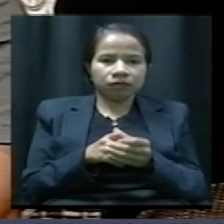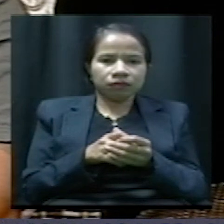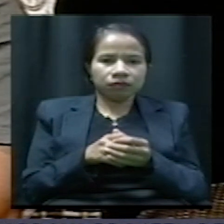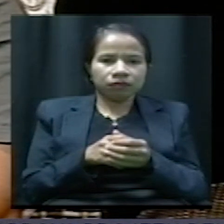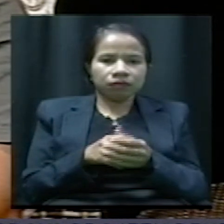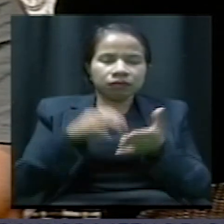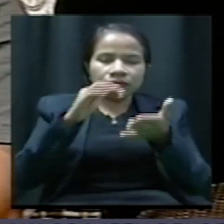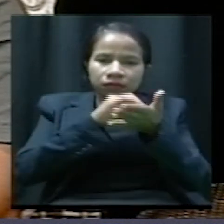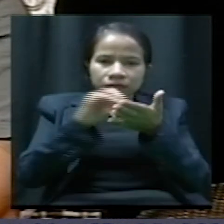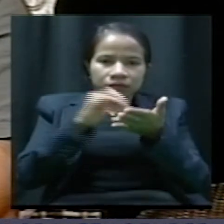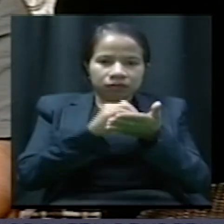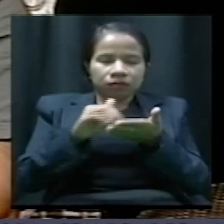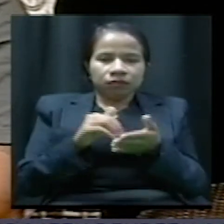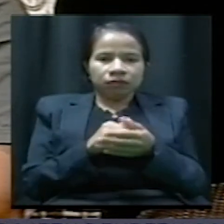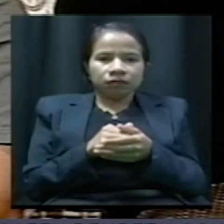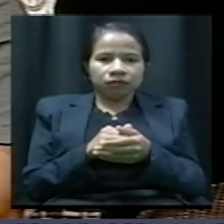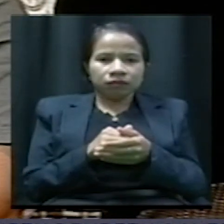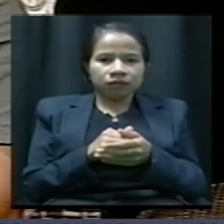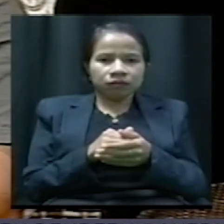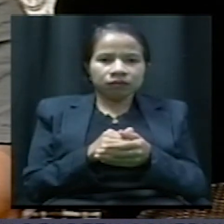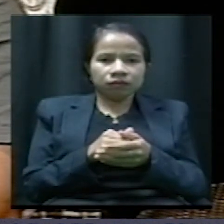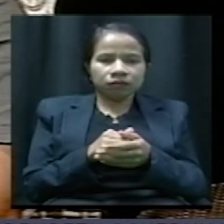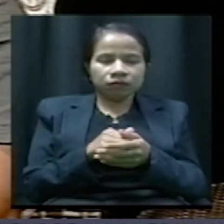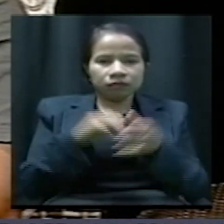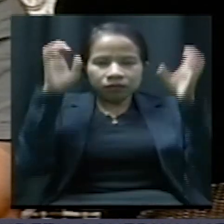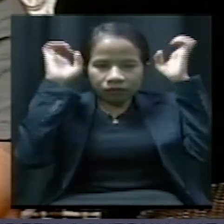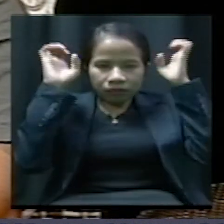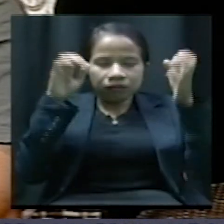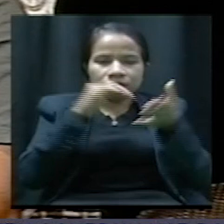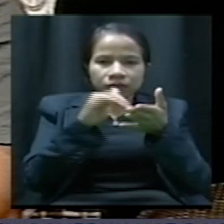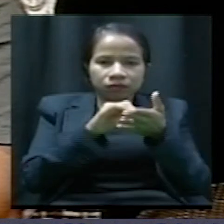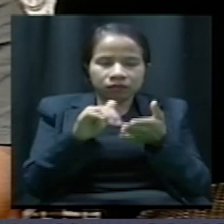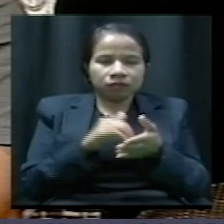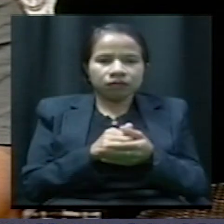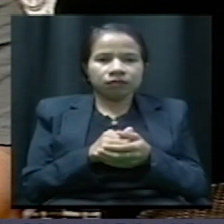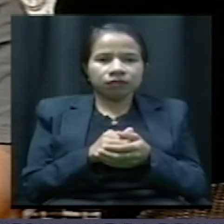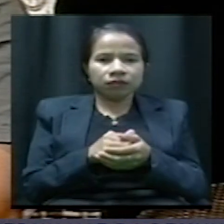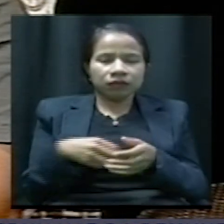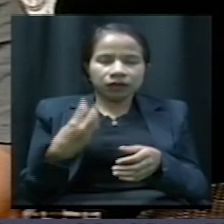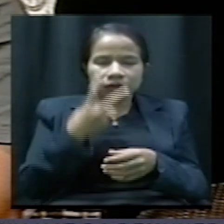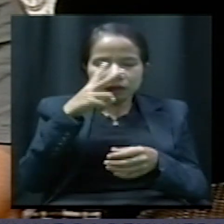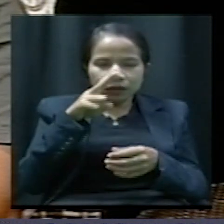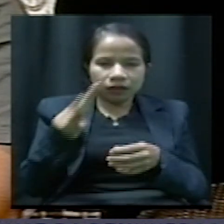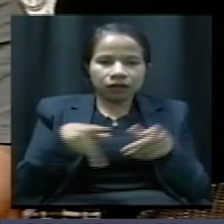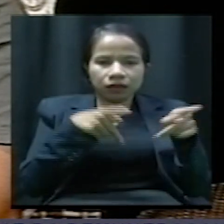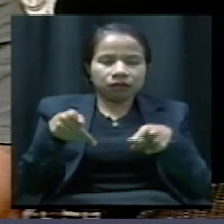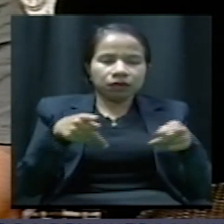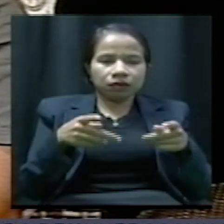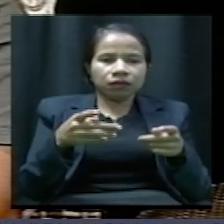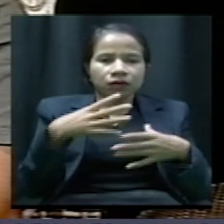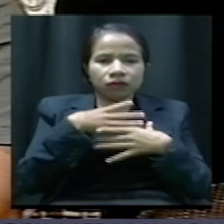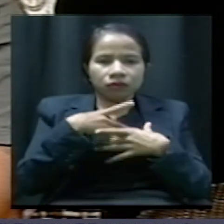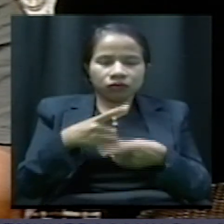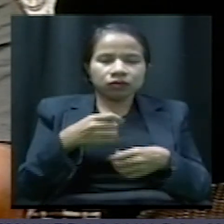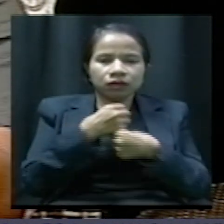vocacional be training ho sada education ne formasaun profesional ne itare kata MNB kosta